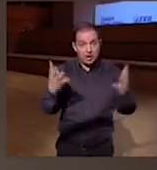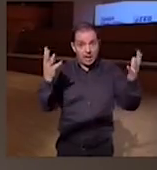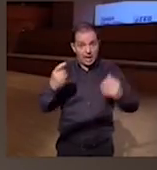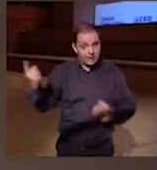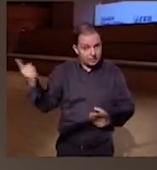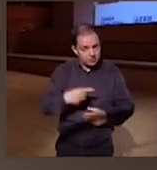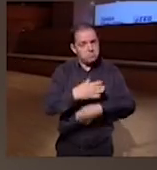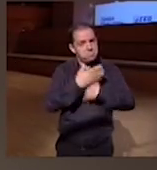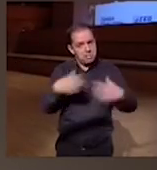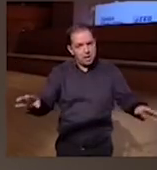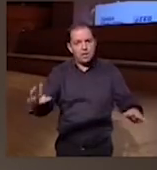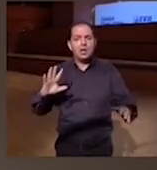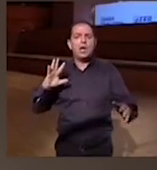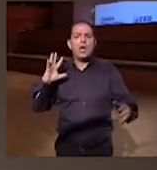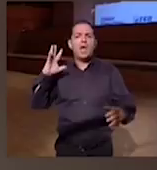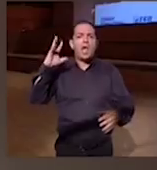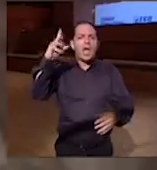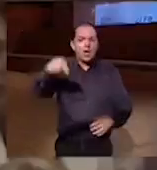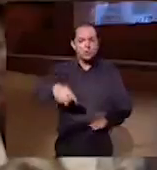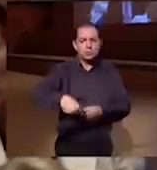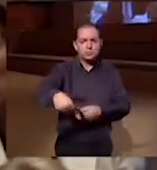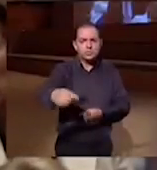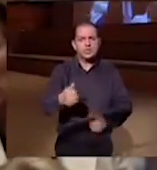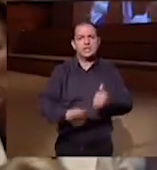ενταχθεί μέχρι τα μέσα του ερχόμενου Ιουνίου.